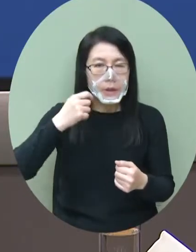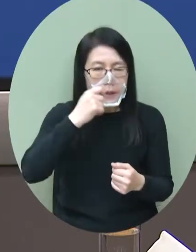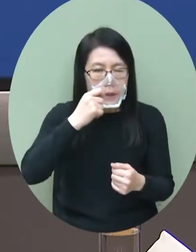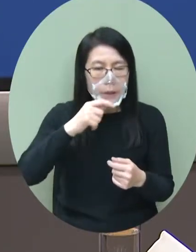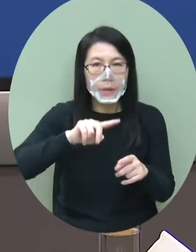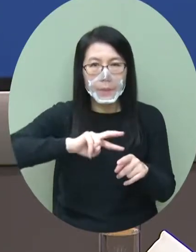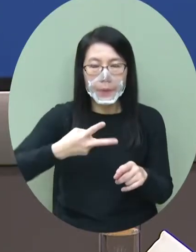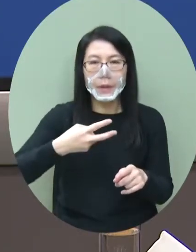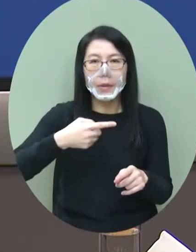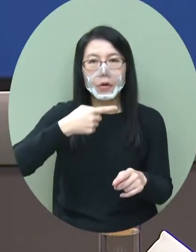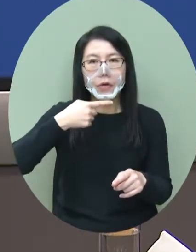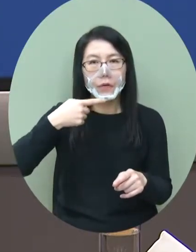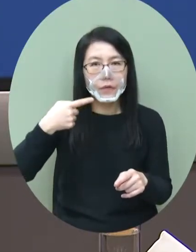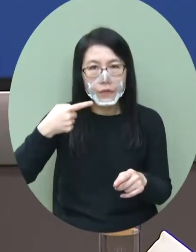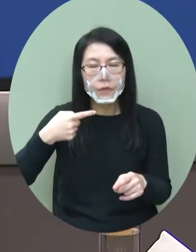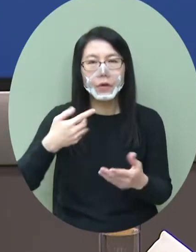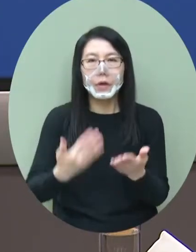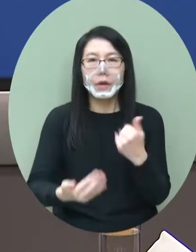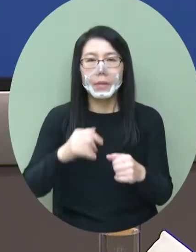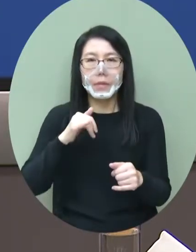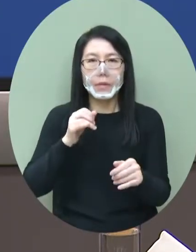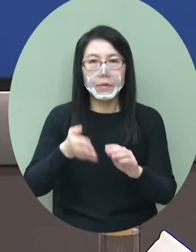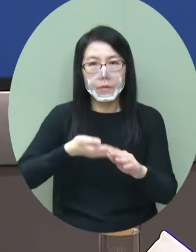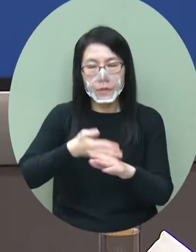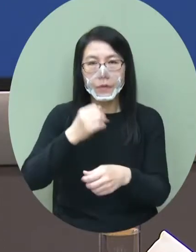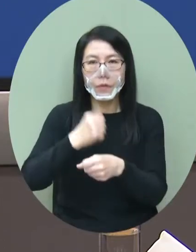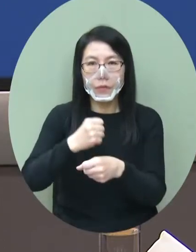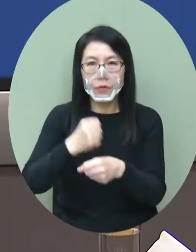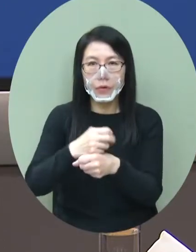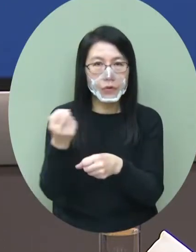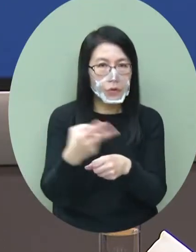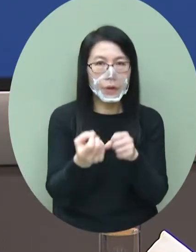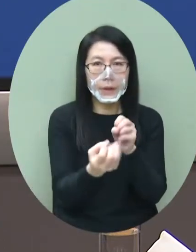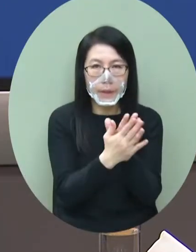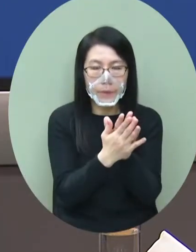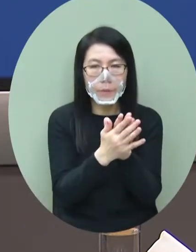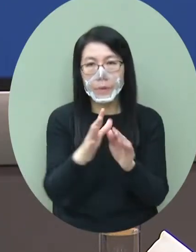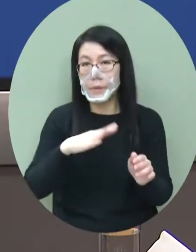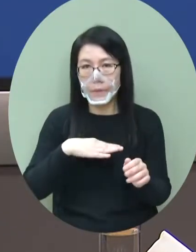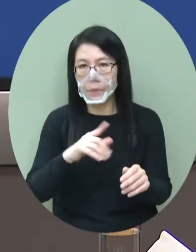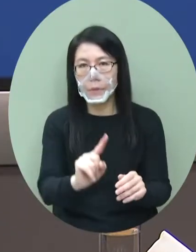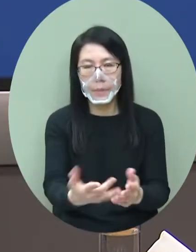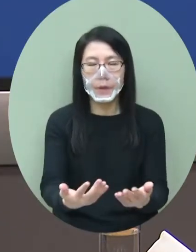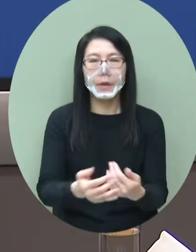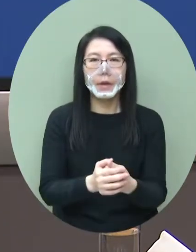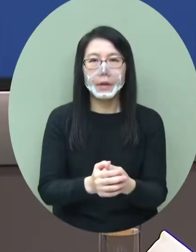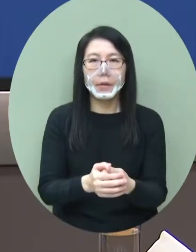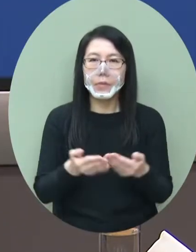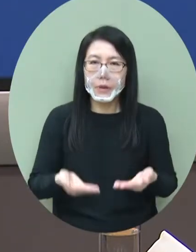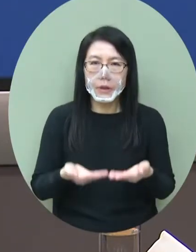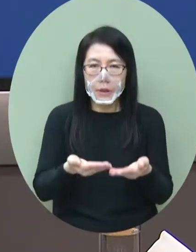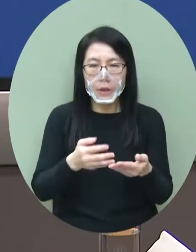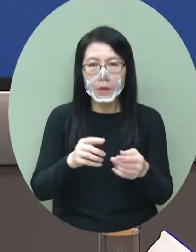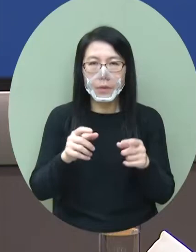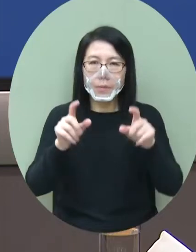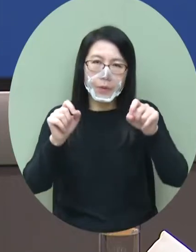里面已经变回阴性，如果他们在上班又在感染的话，那怎么处理呢？我不